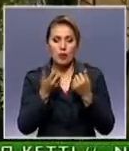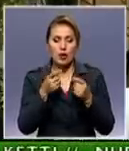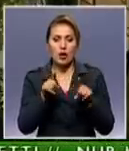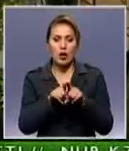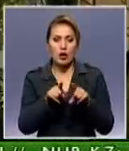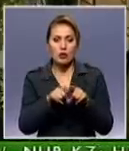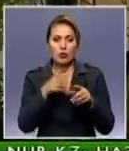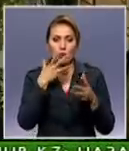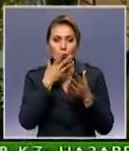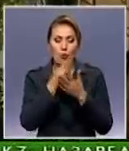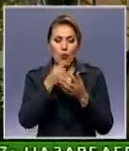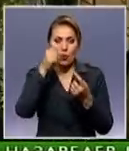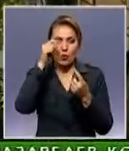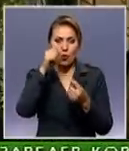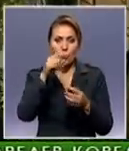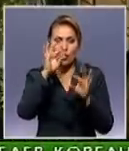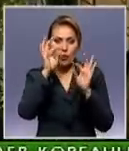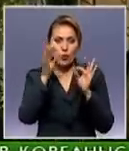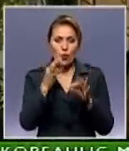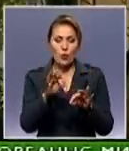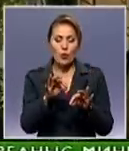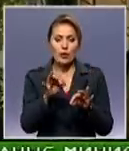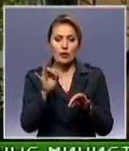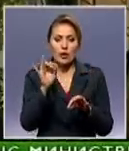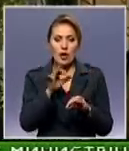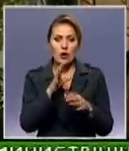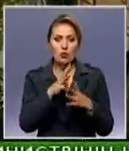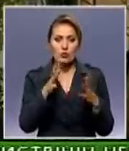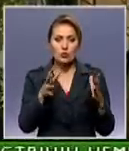төл өнеріне сусап қалған үлкен